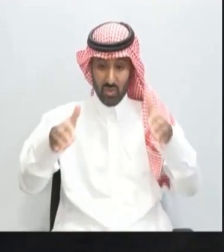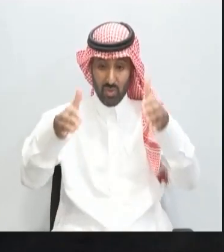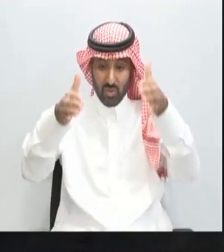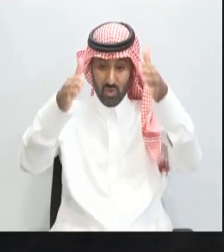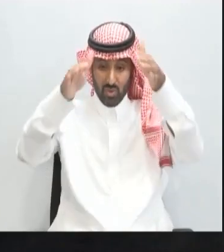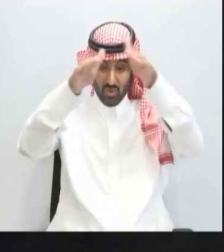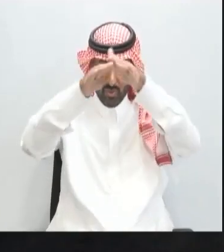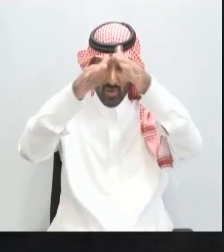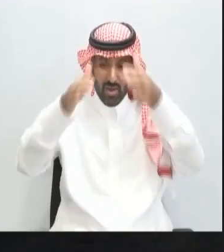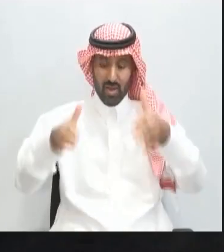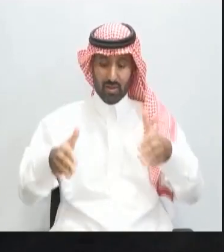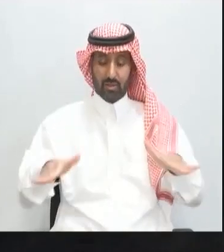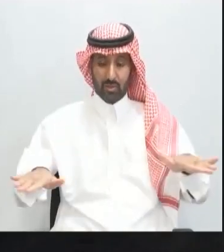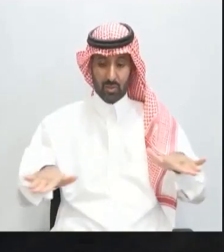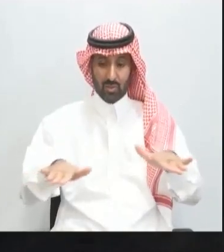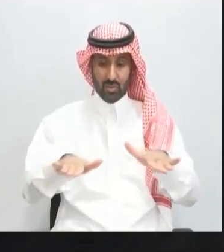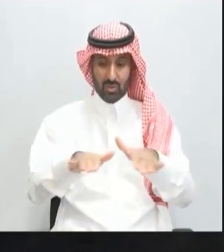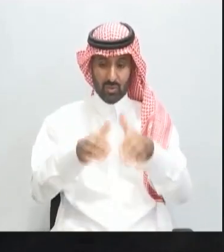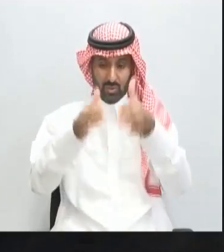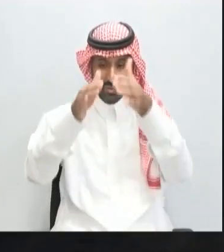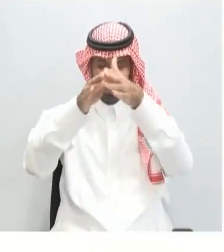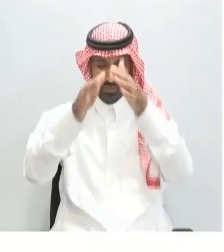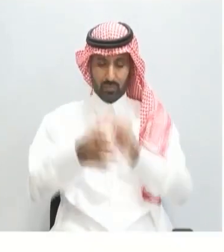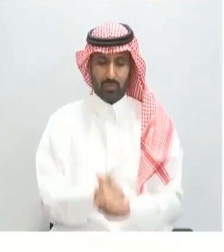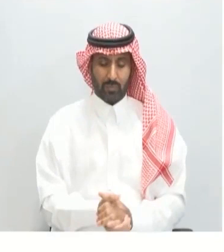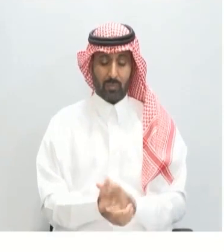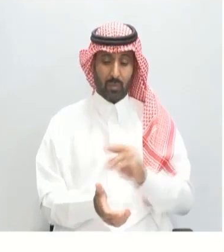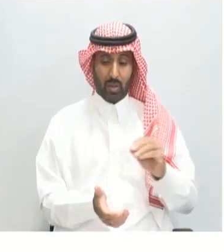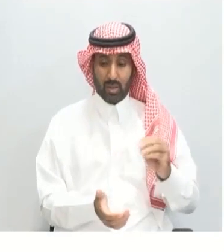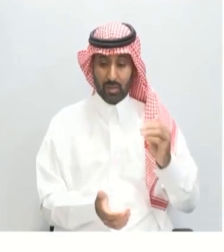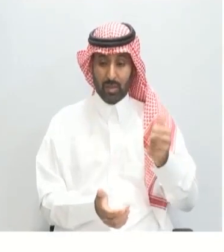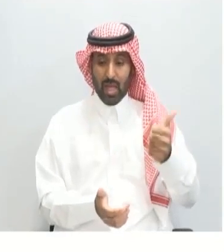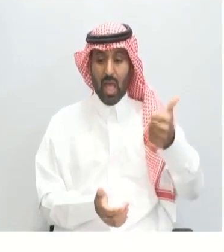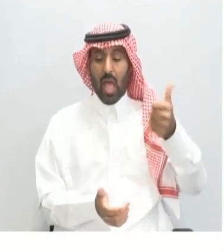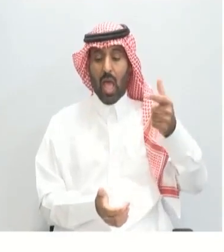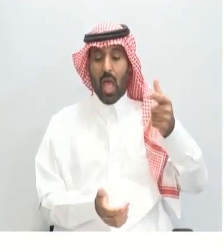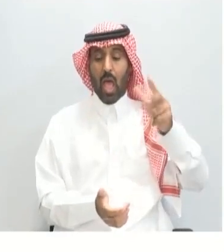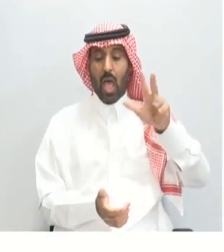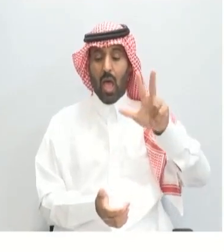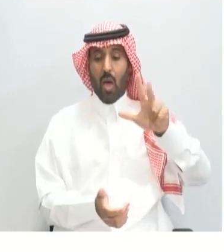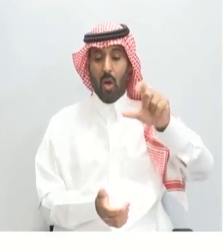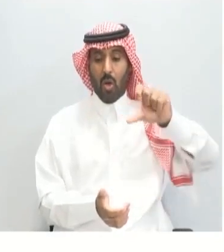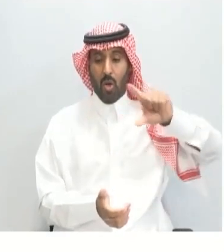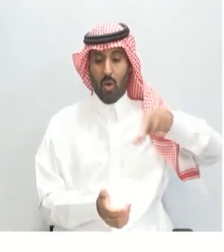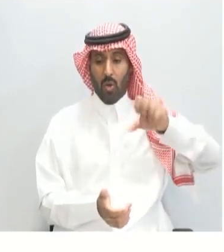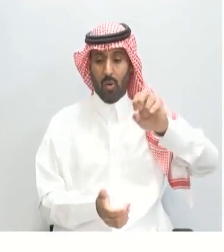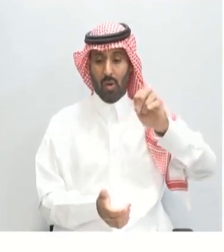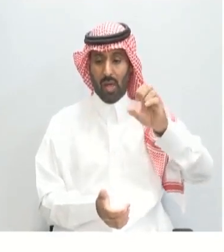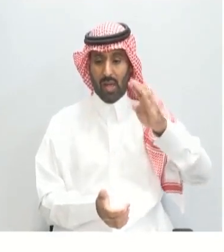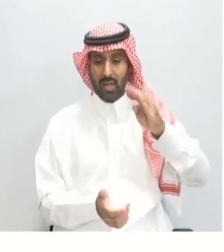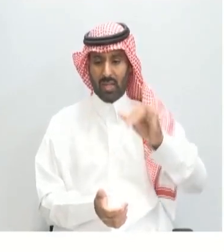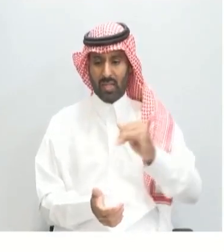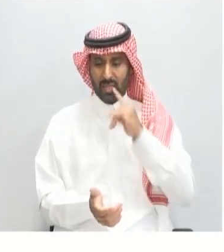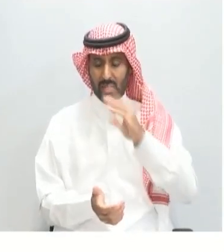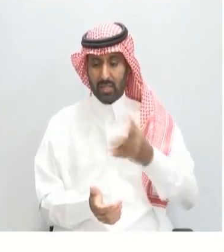عنها الجبال احسنتم ينشئ عنها مثل جبال الرقي والانديز وجبال الالب كلها